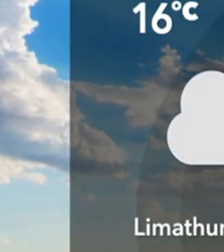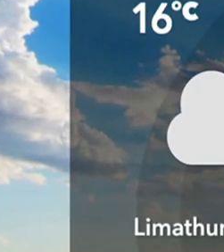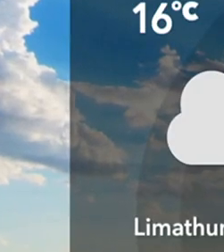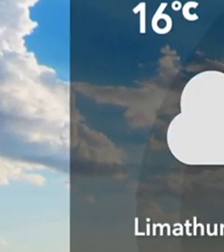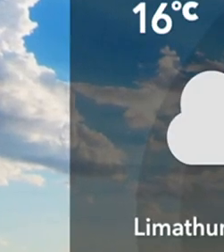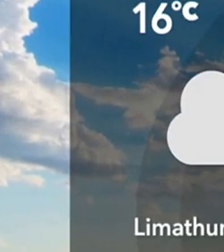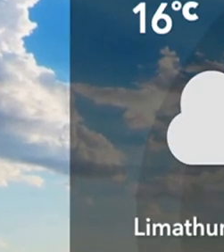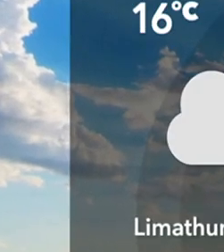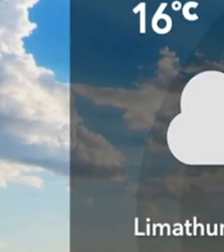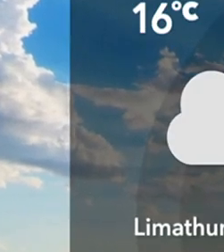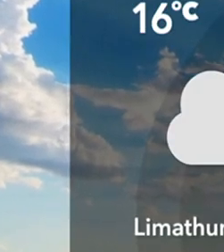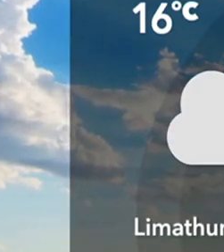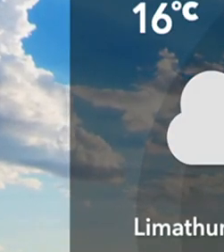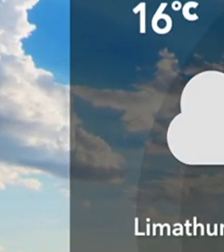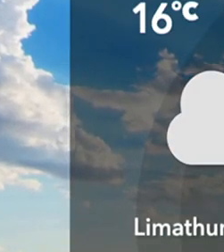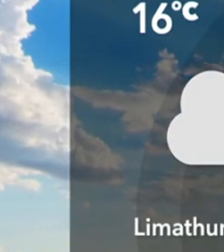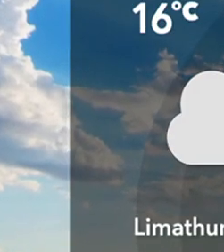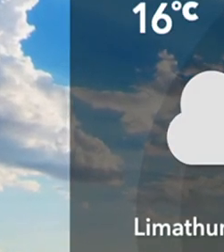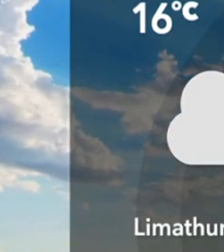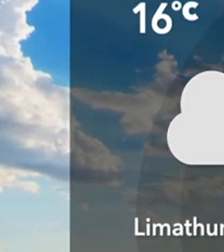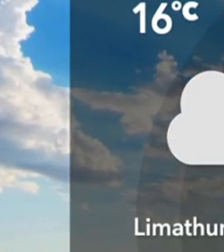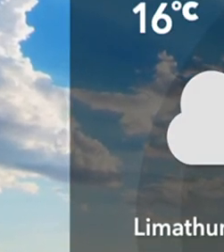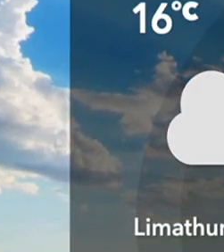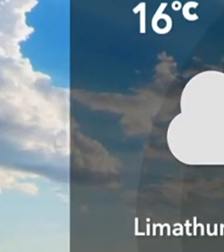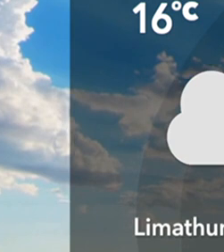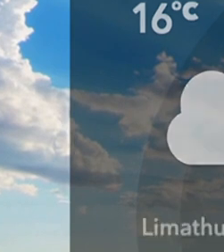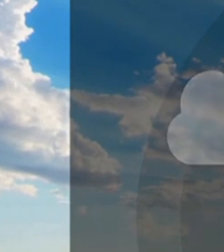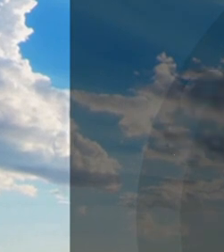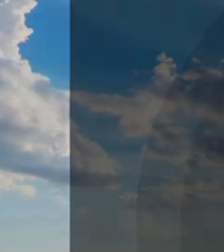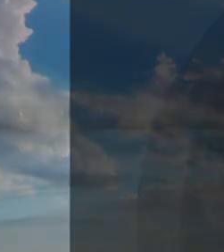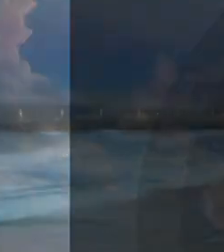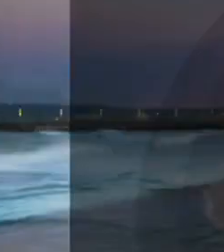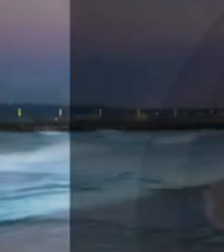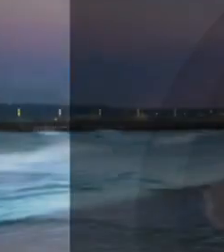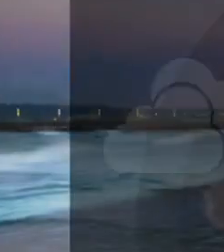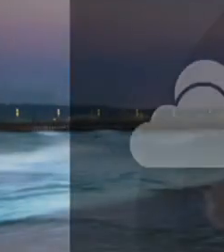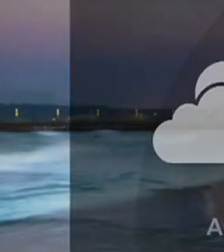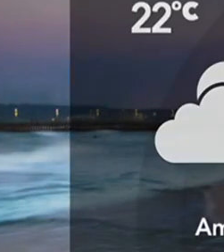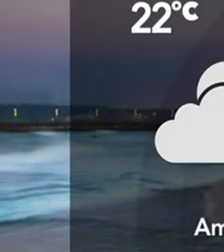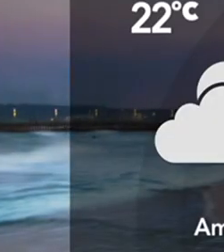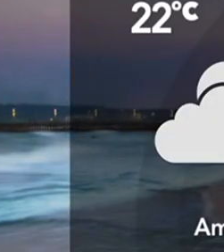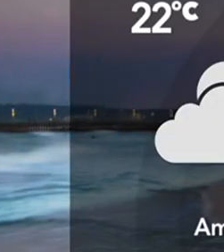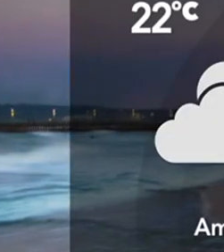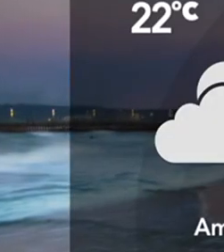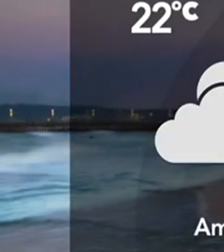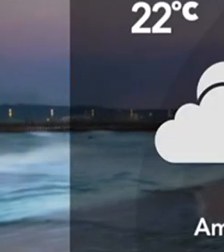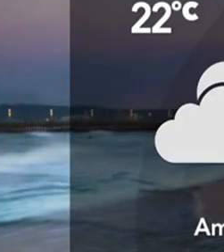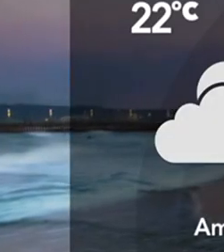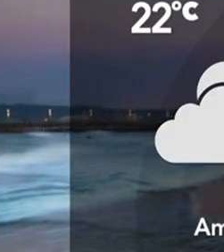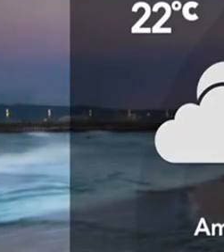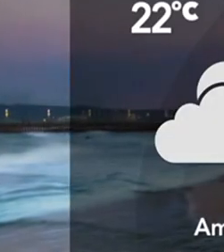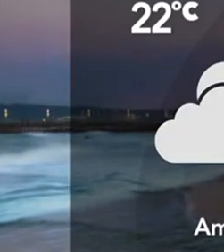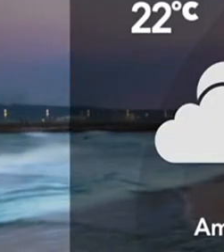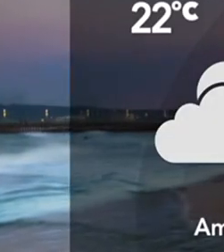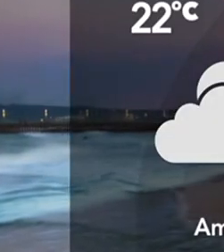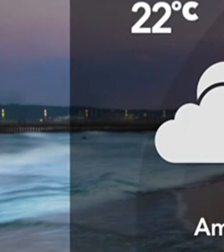Kanti phaya koVereeniging kusekuhle kakhulu ngamashumi mathathu anane noxakele mathumba ndaka izulu. Kanti phaya kwaZulu Natal